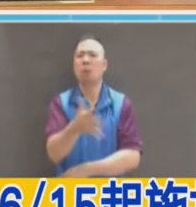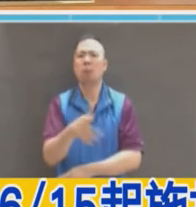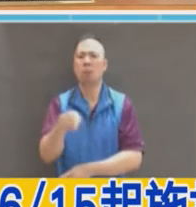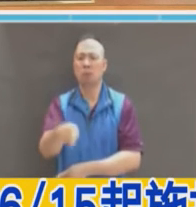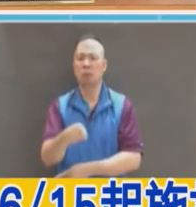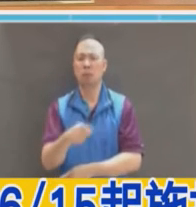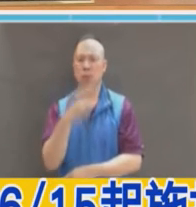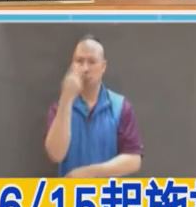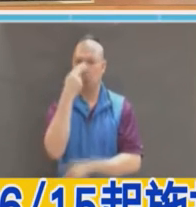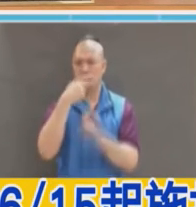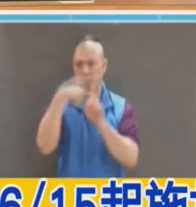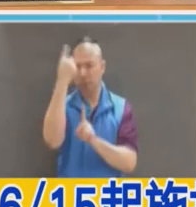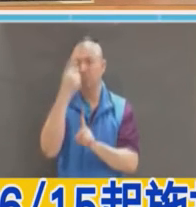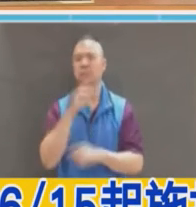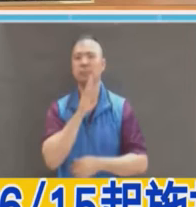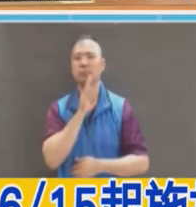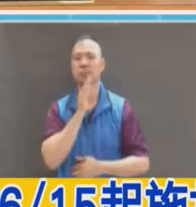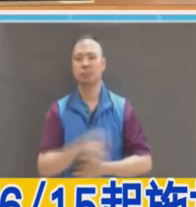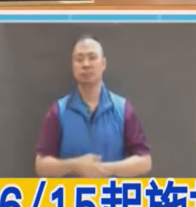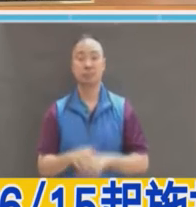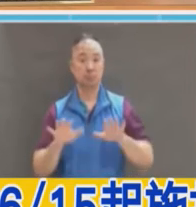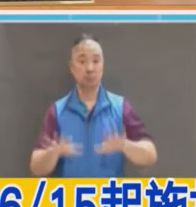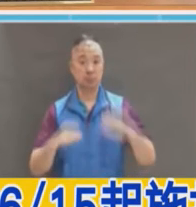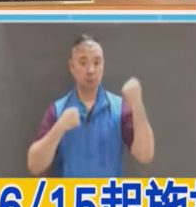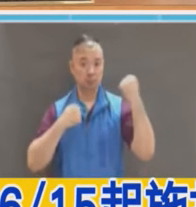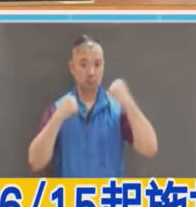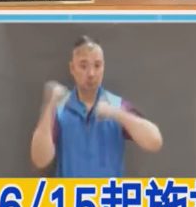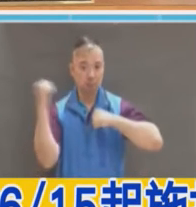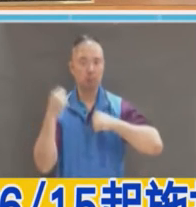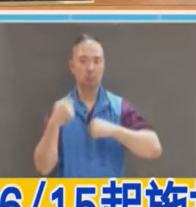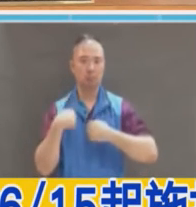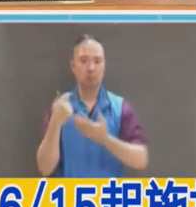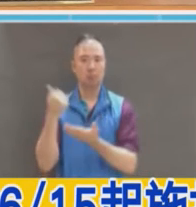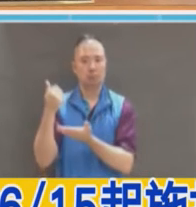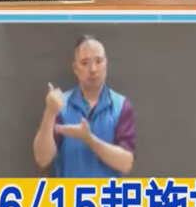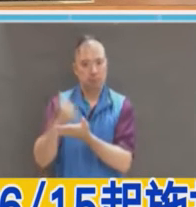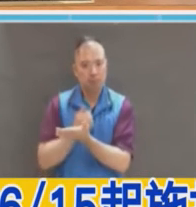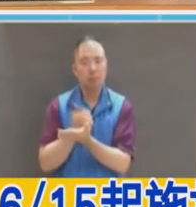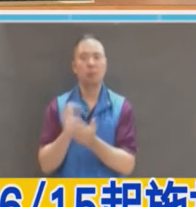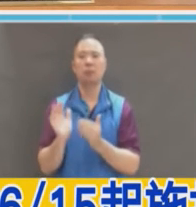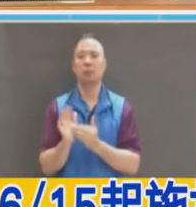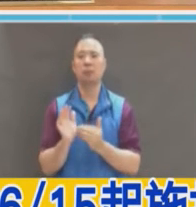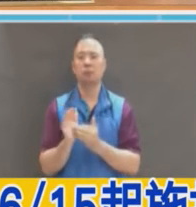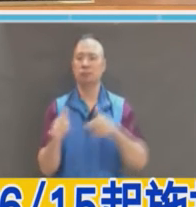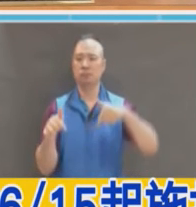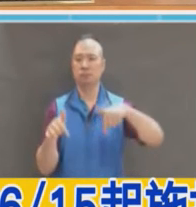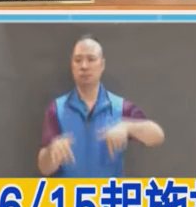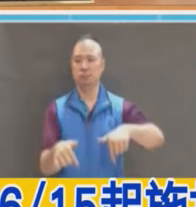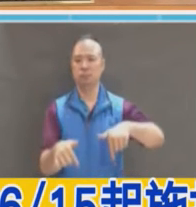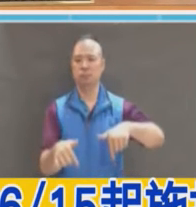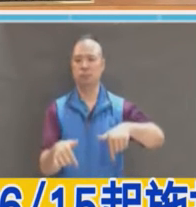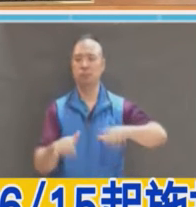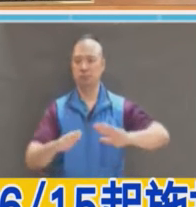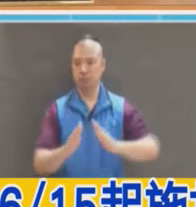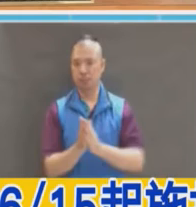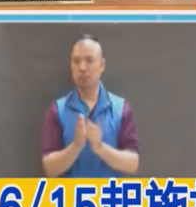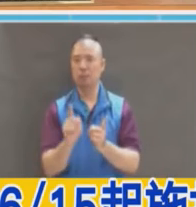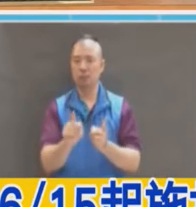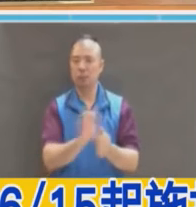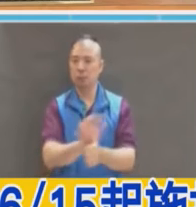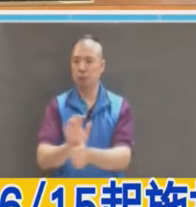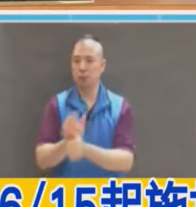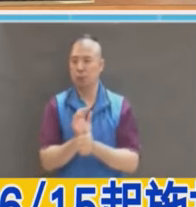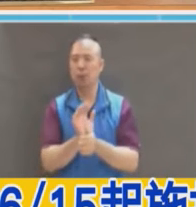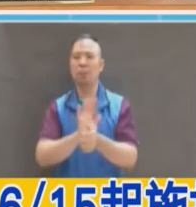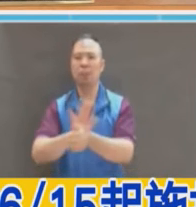们到底如何施打的方式，市长在昨天已经报告过了，我们要用